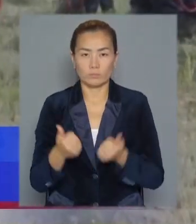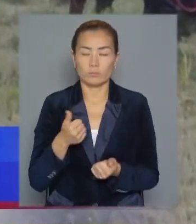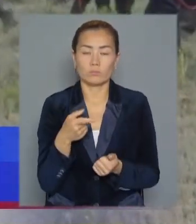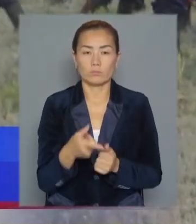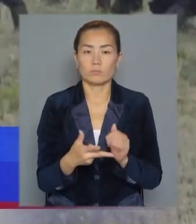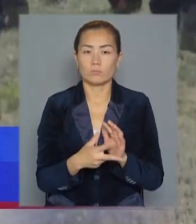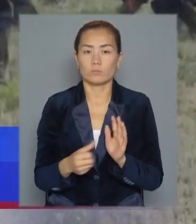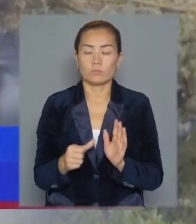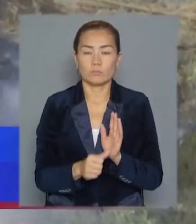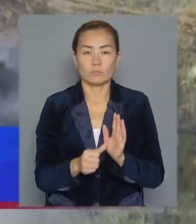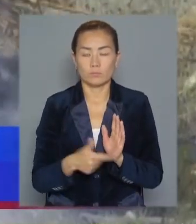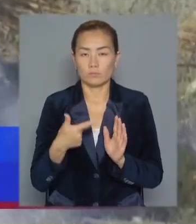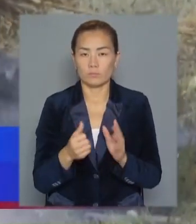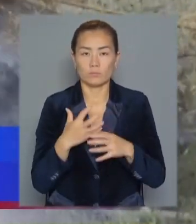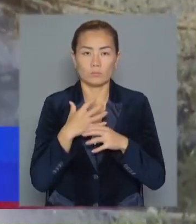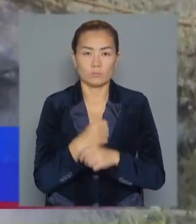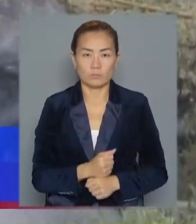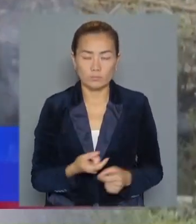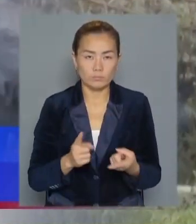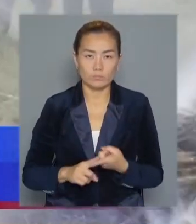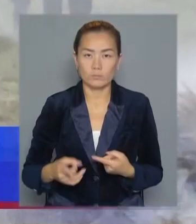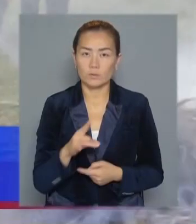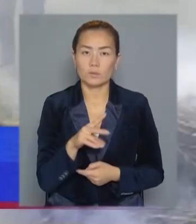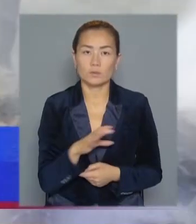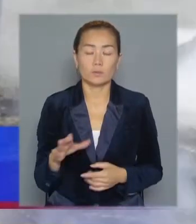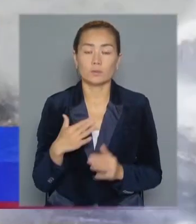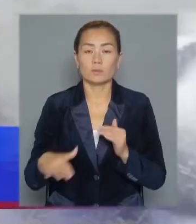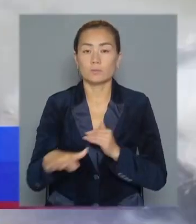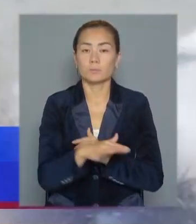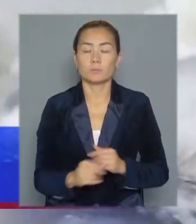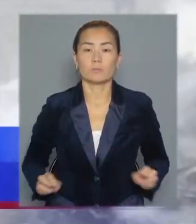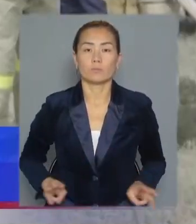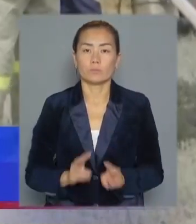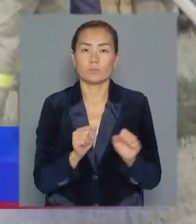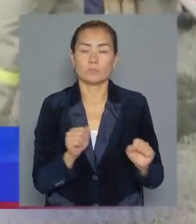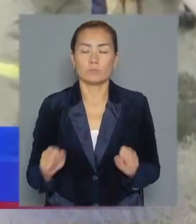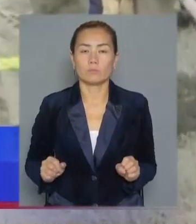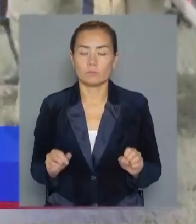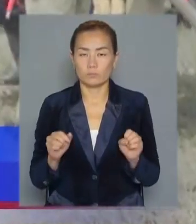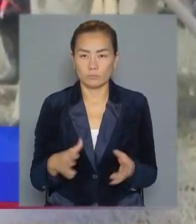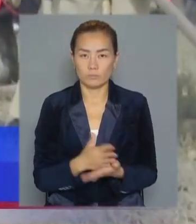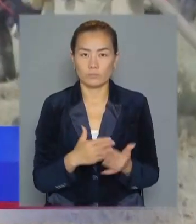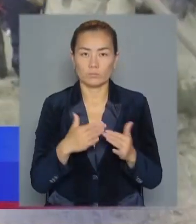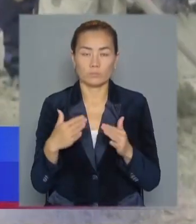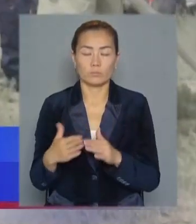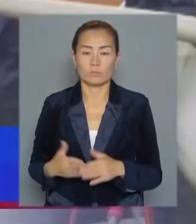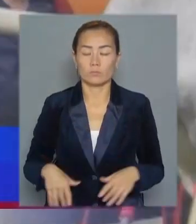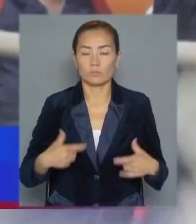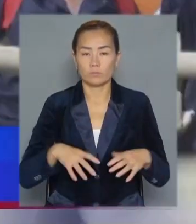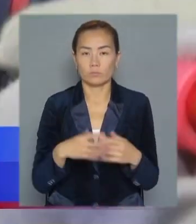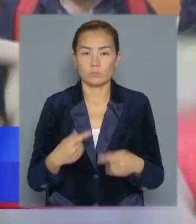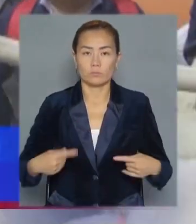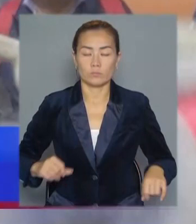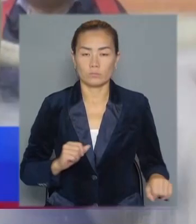салыстырғанда 1860 гектарға азайған. Осыған орай орманды дала алқаптарындағы өрттің алдын алу мақсатында тұрғындармен және еріктілермен